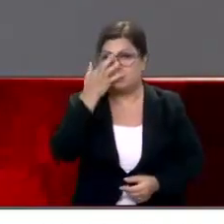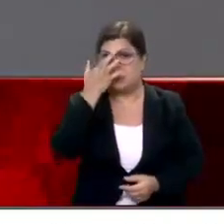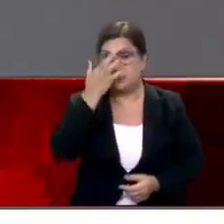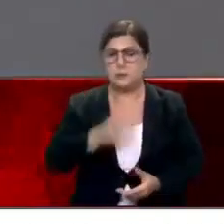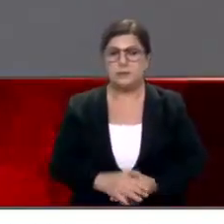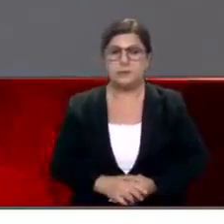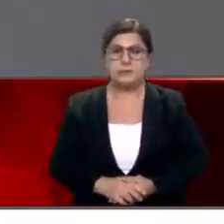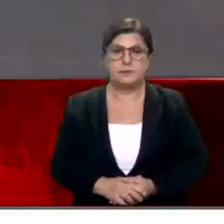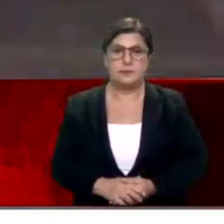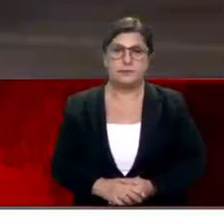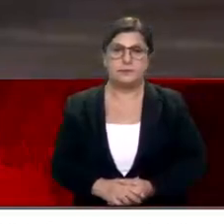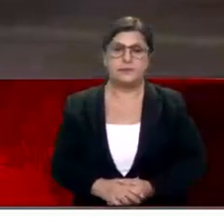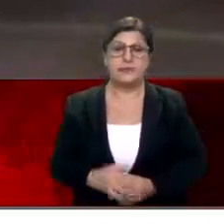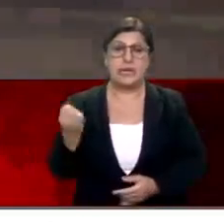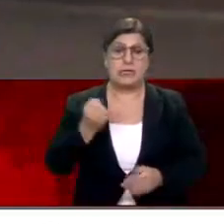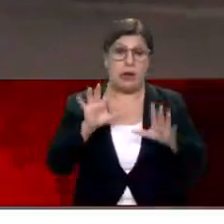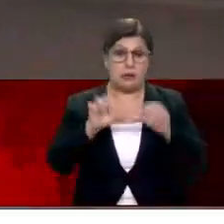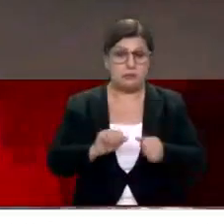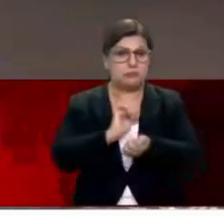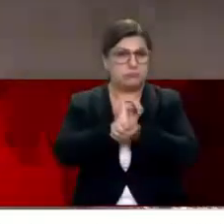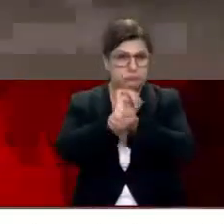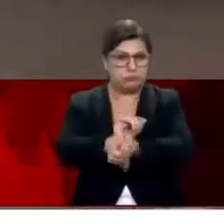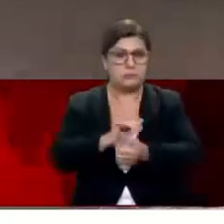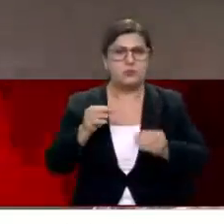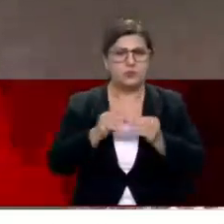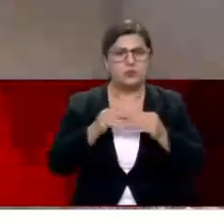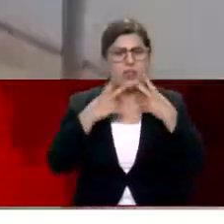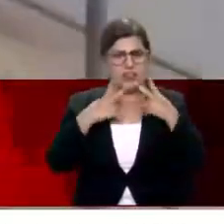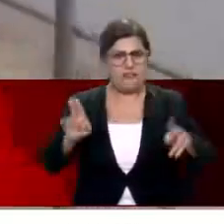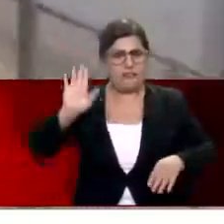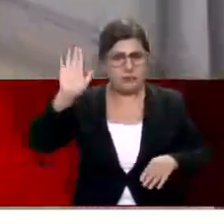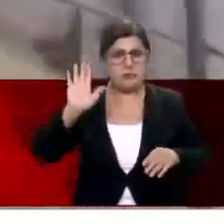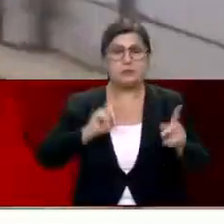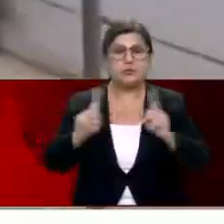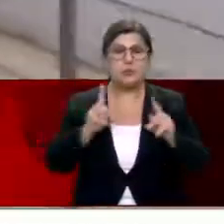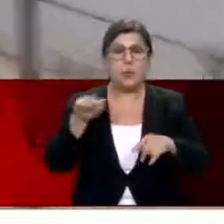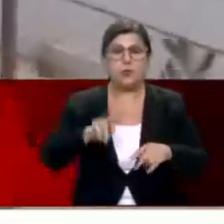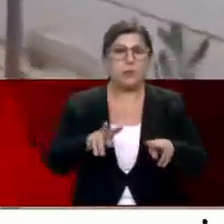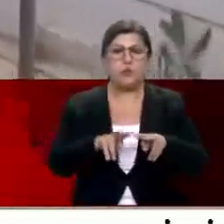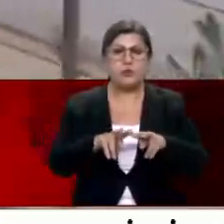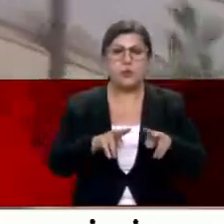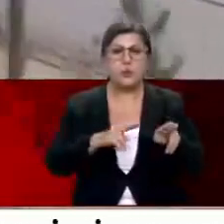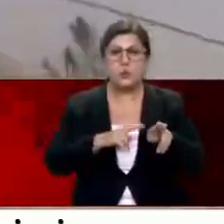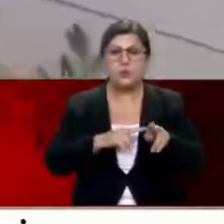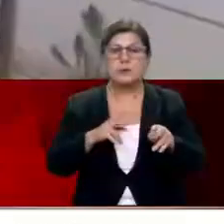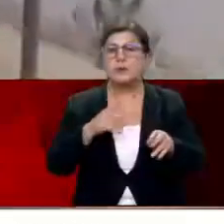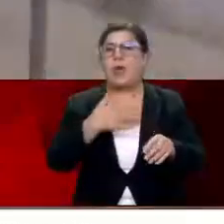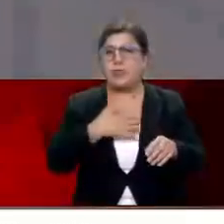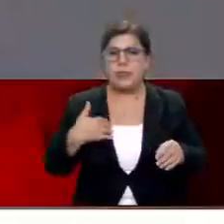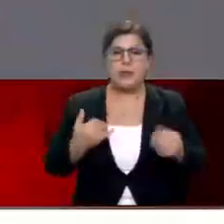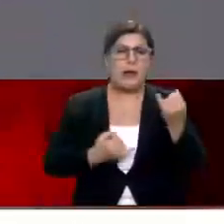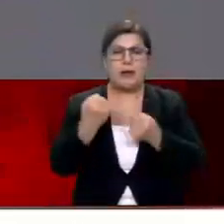göstermesin bu acıyı katil yakalanıp tutuklandı suçunu itiraf etti duruşmaya öldürülen Murat Kutlu'nun annesi ve kardeşi de